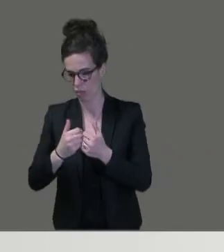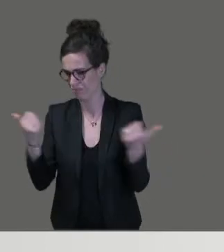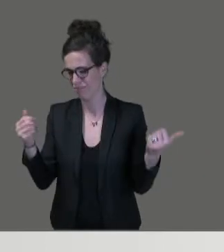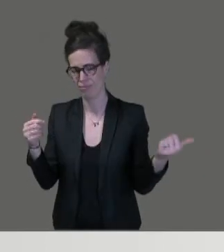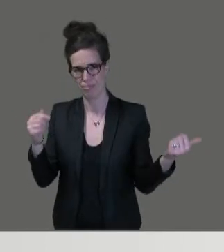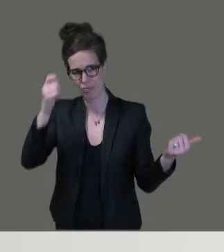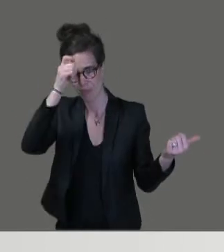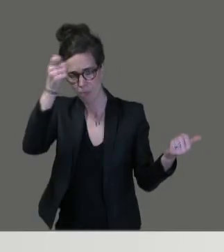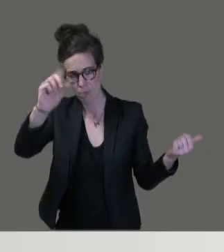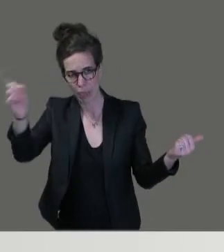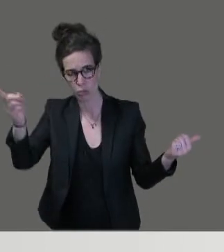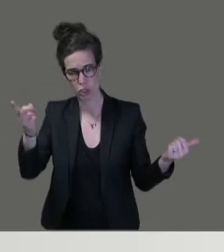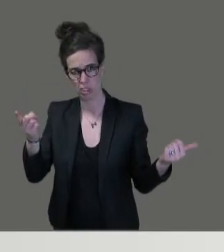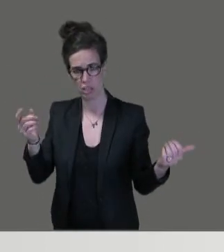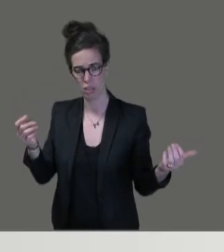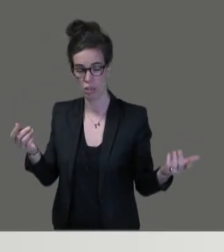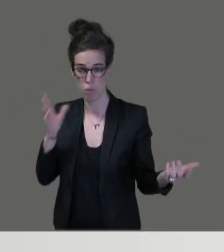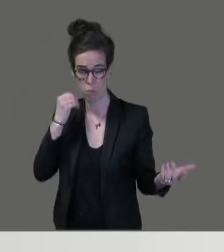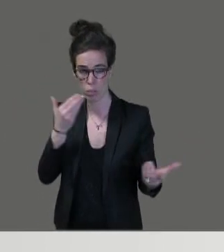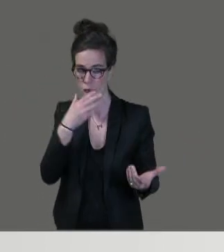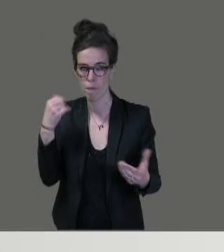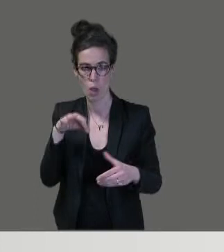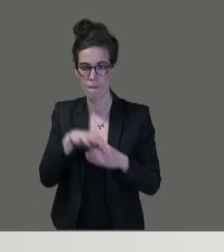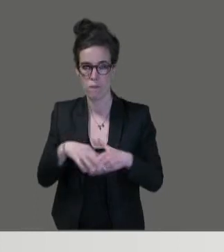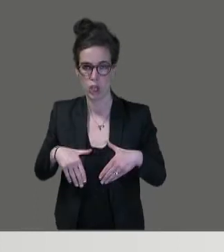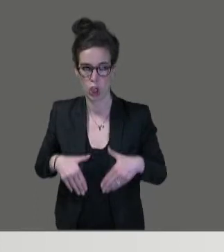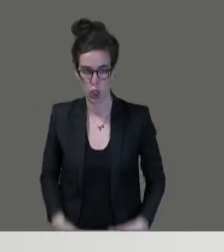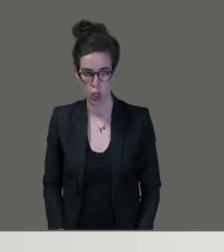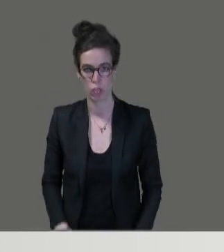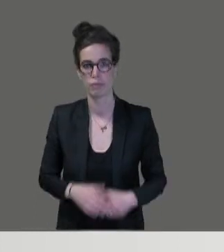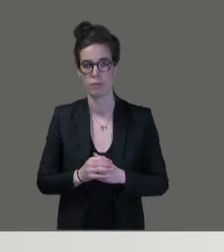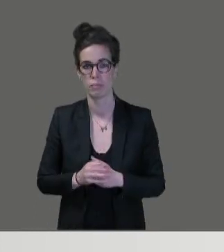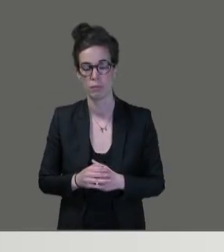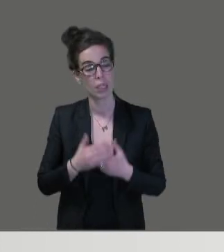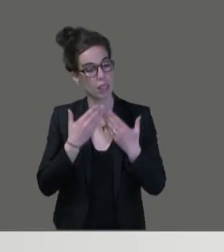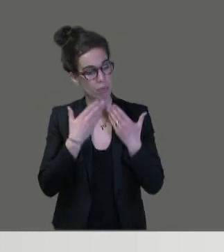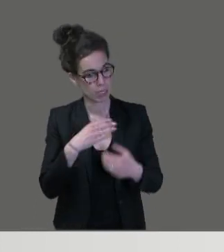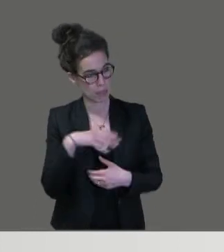et donc nous nous abstiendrons sur ce vote. Merci Madame Marsh. Madame Marsh.